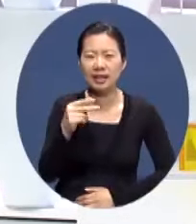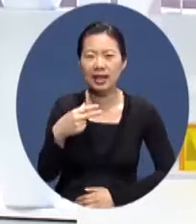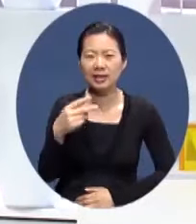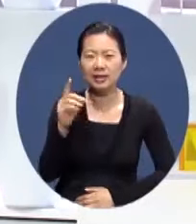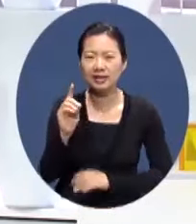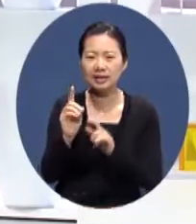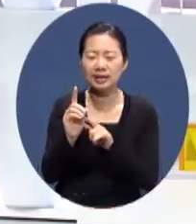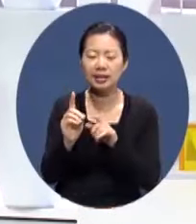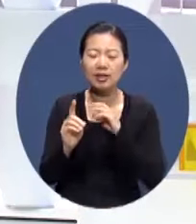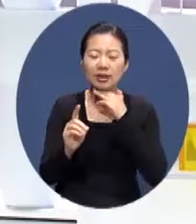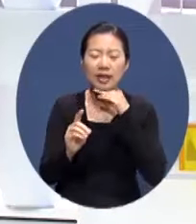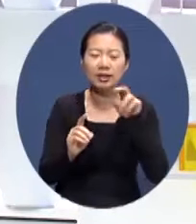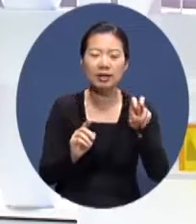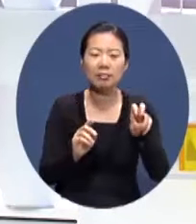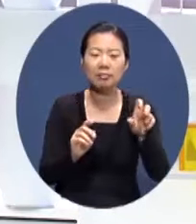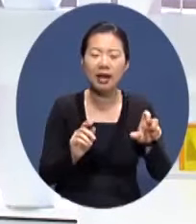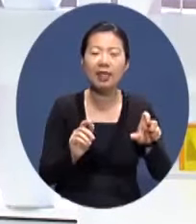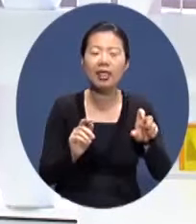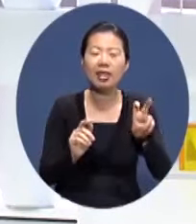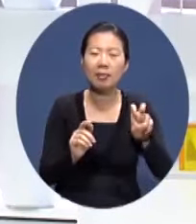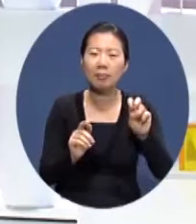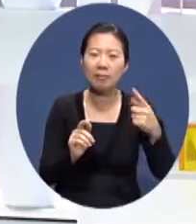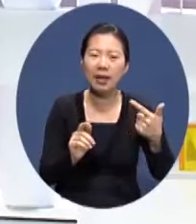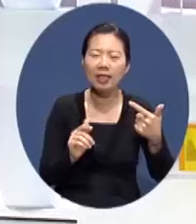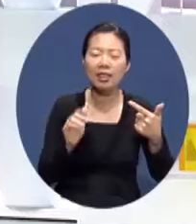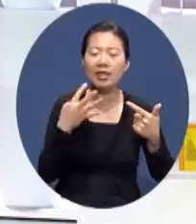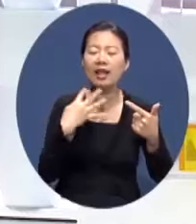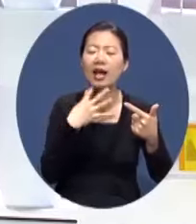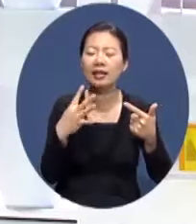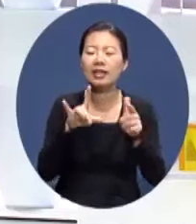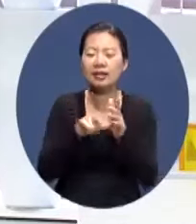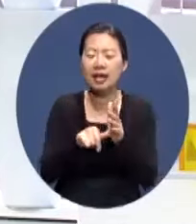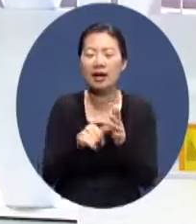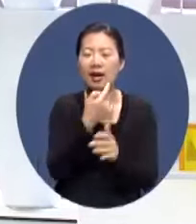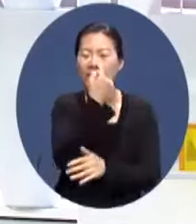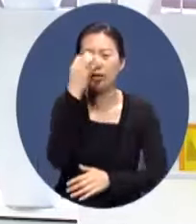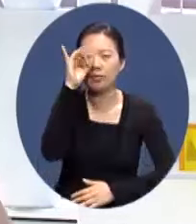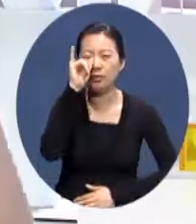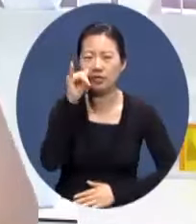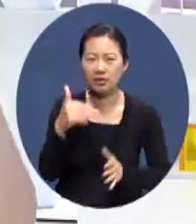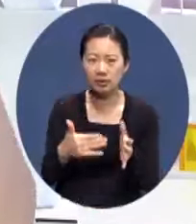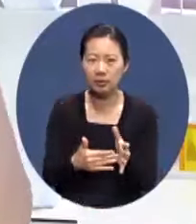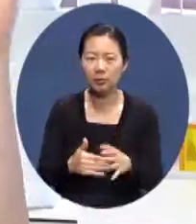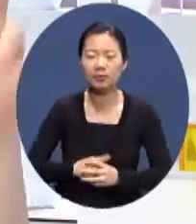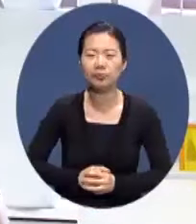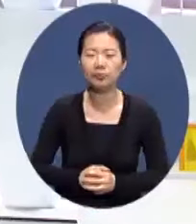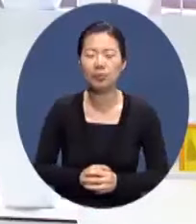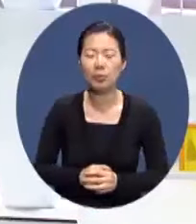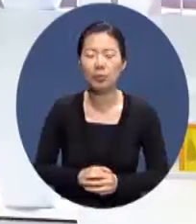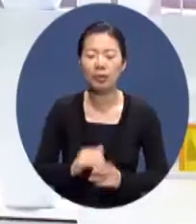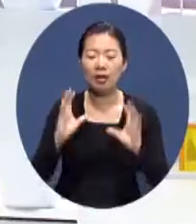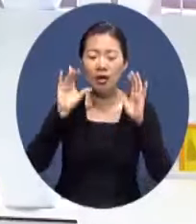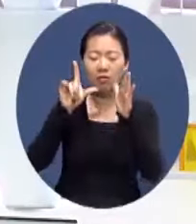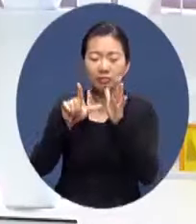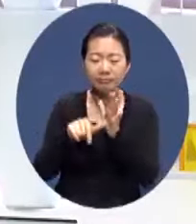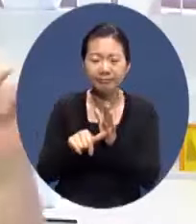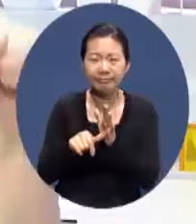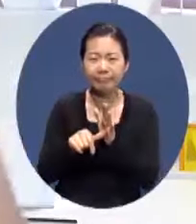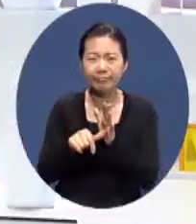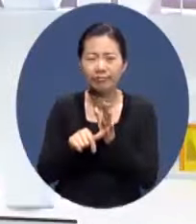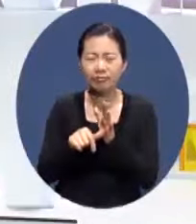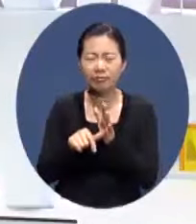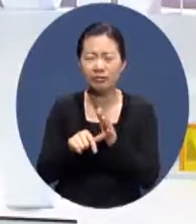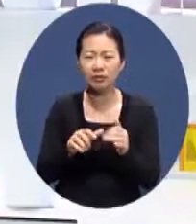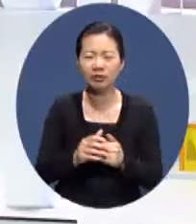4세가 돼야 이제 이런 것들을 좀 진단을 저희가 하고 있고요. 그리고 이제 어렸을 때는 이 충동성과 부주의한